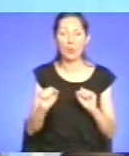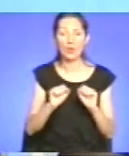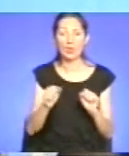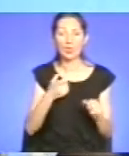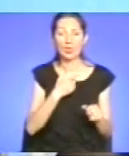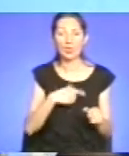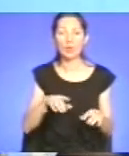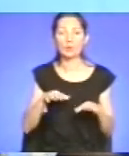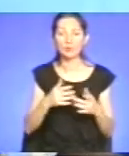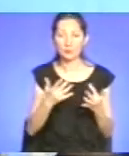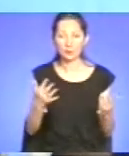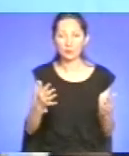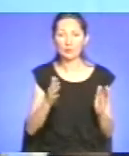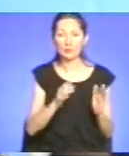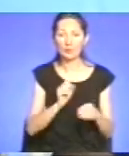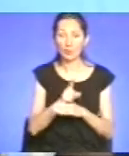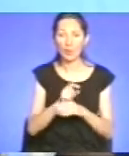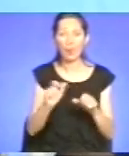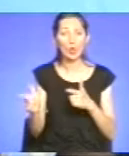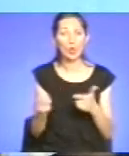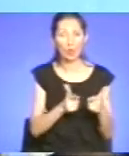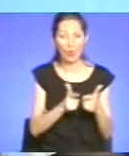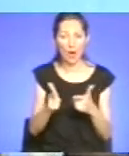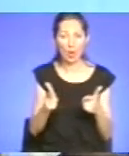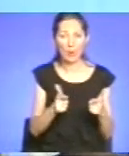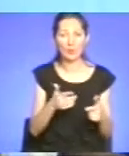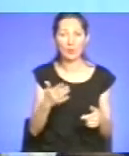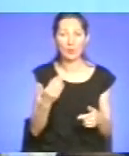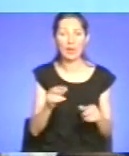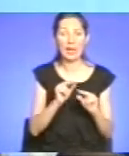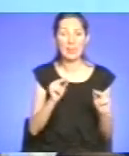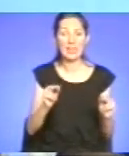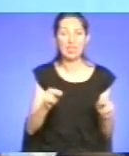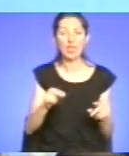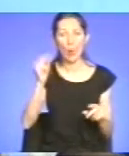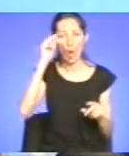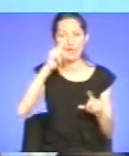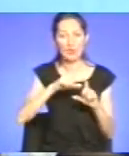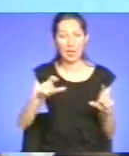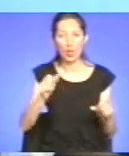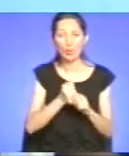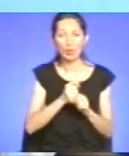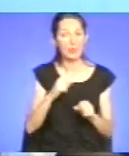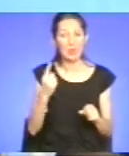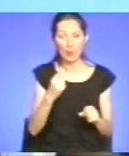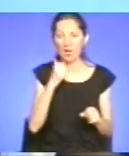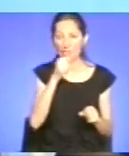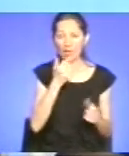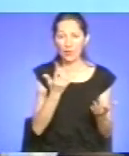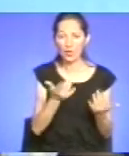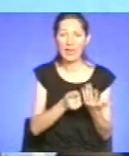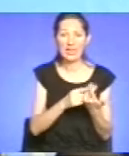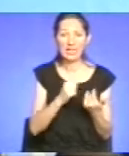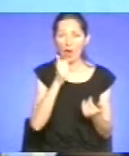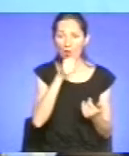деяких завдань для вас підготувало. Ми з педагогічним університетом працюємо не перший рік, а вже кілька років